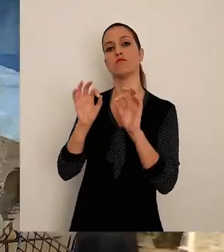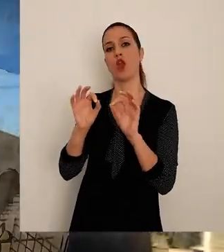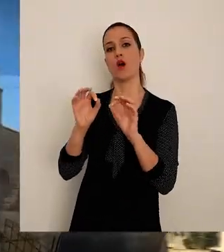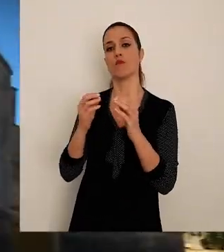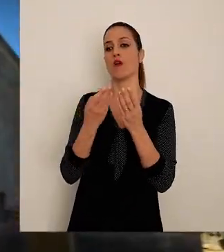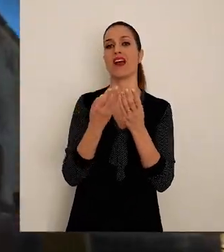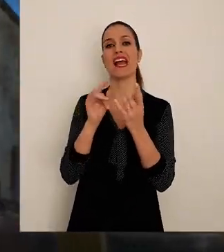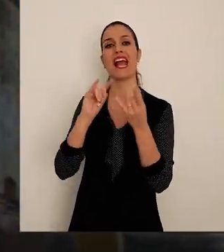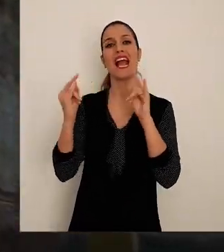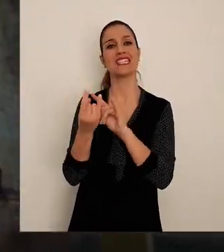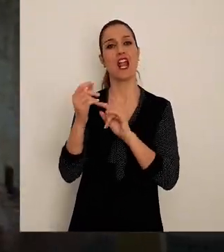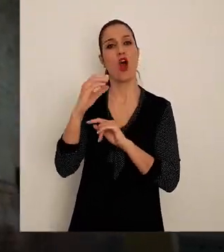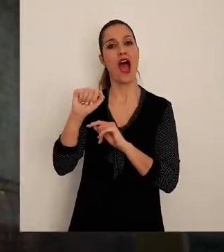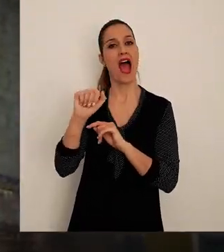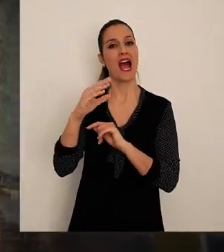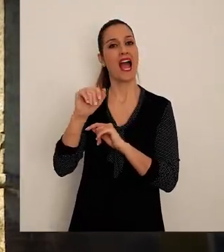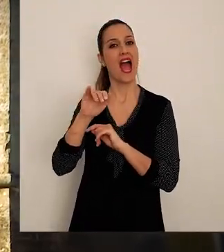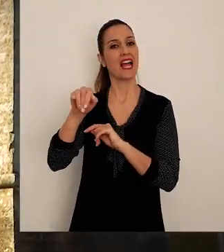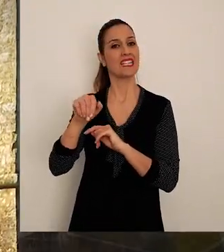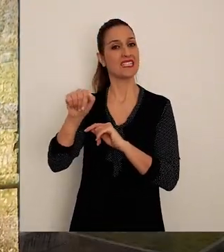sua posizione di dominio.